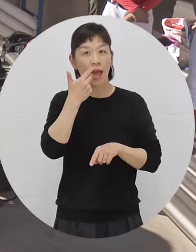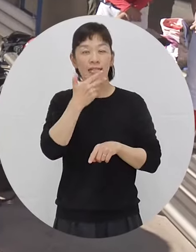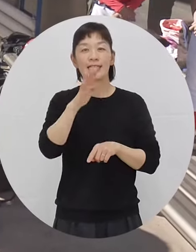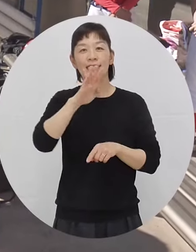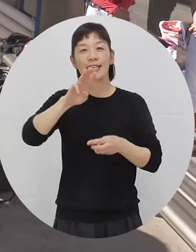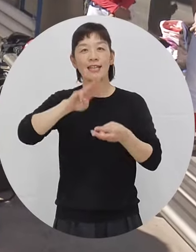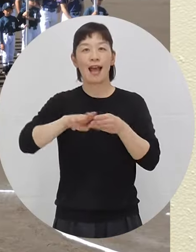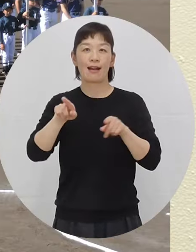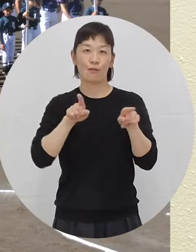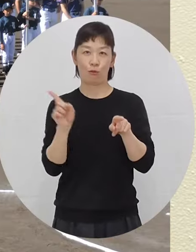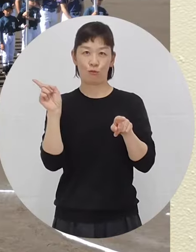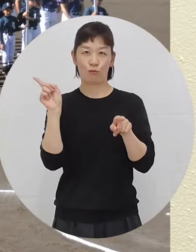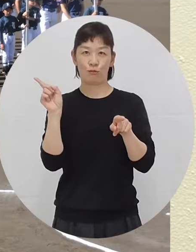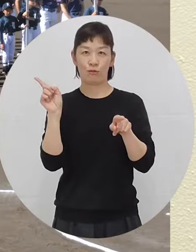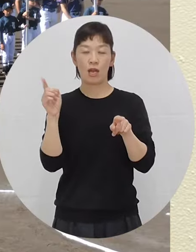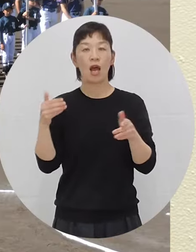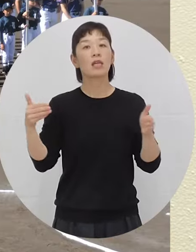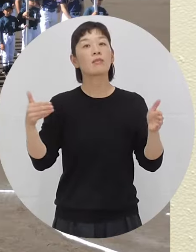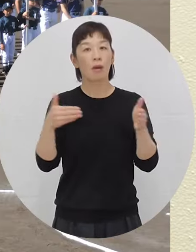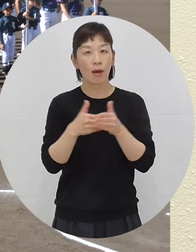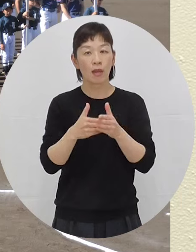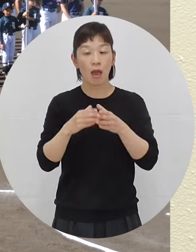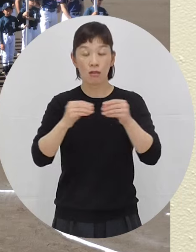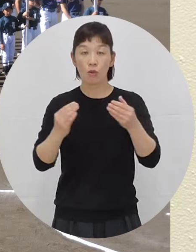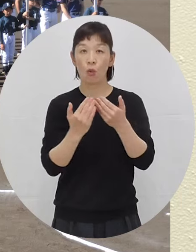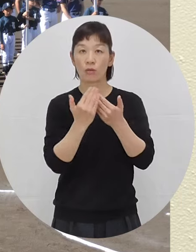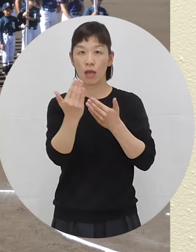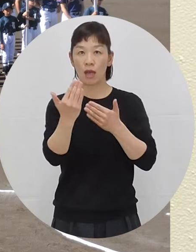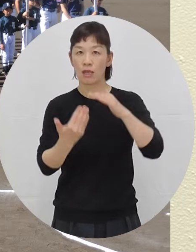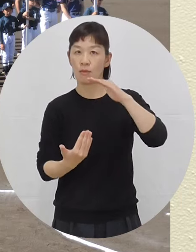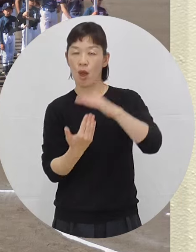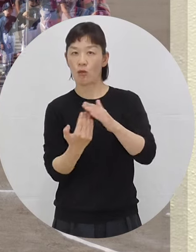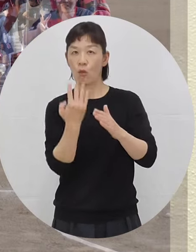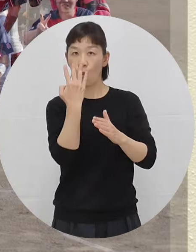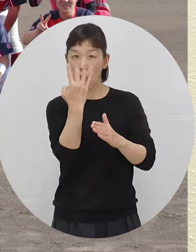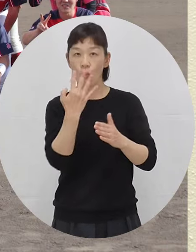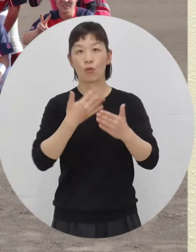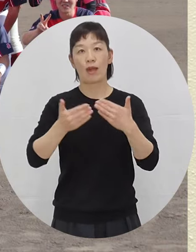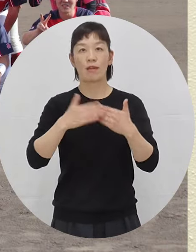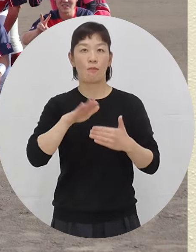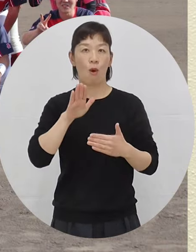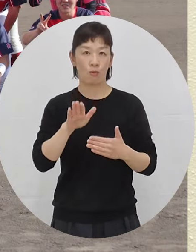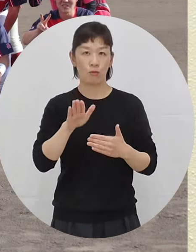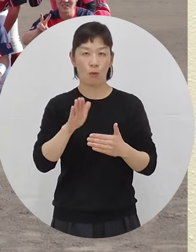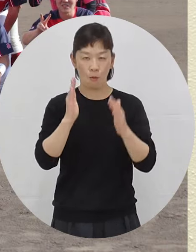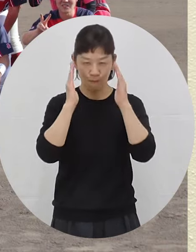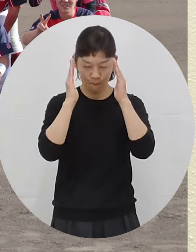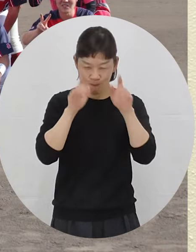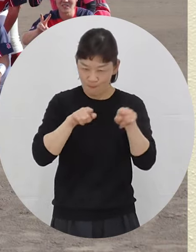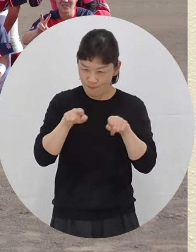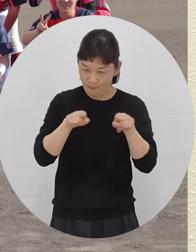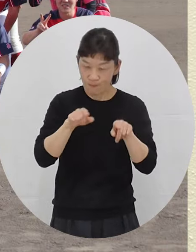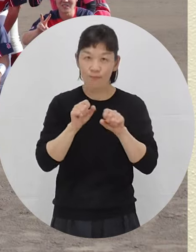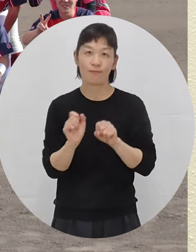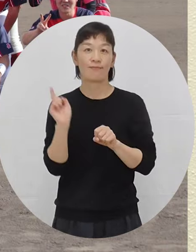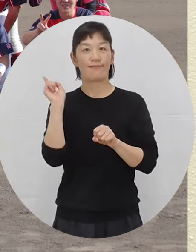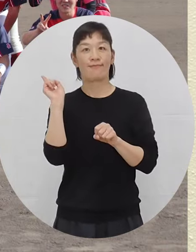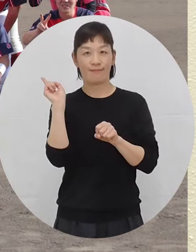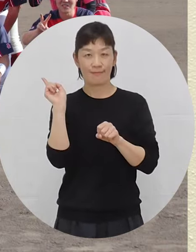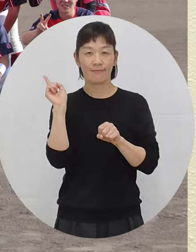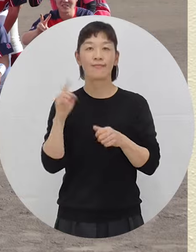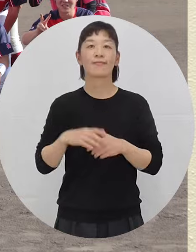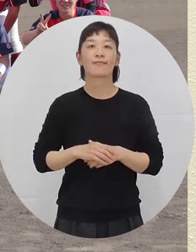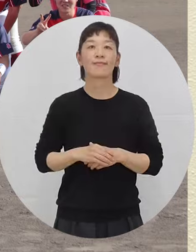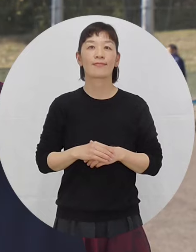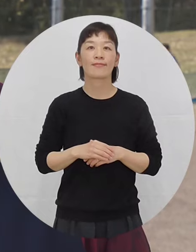督。過去に全国大会でベスト4の成績を収めるなど、精力的にチームを率い